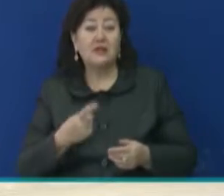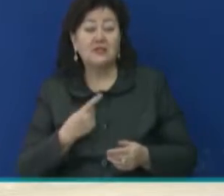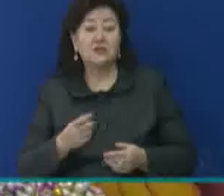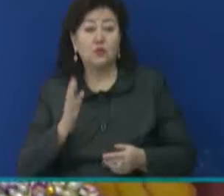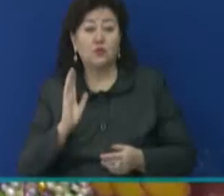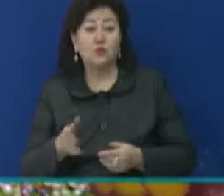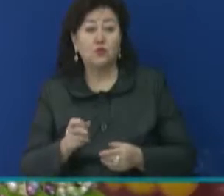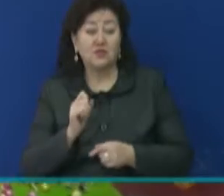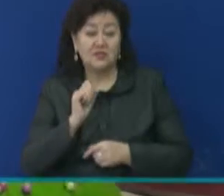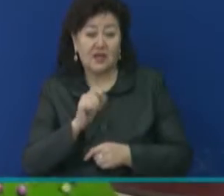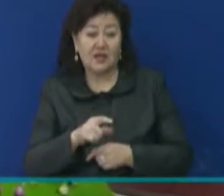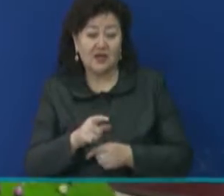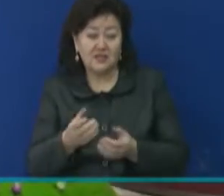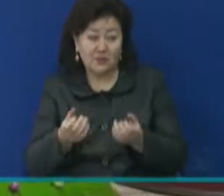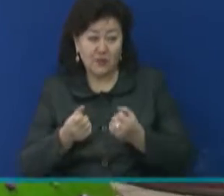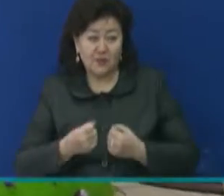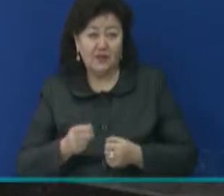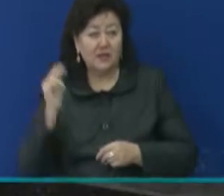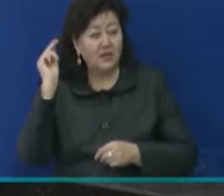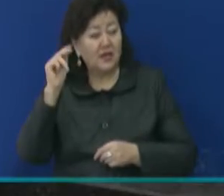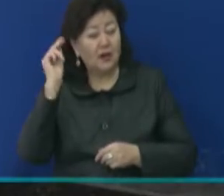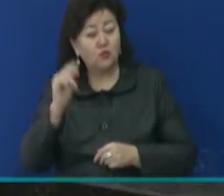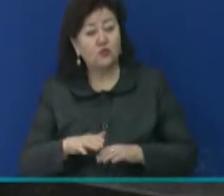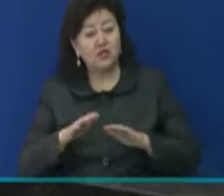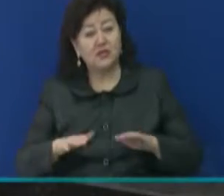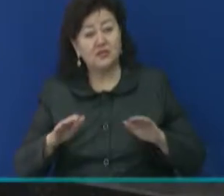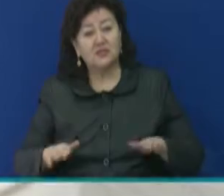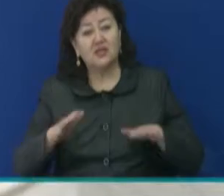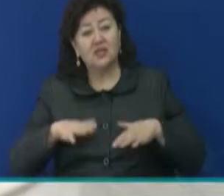планирует принимать заказы и обучать детей швейному делу